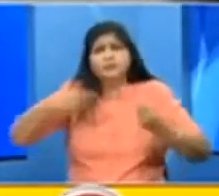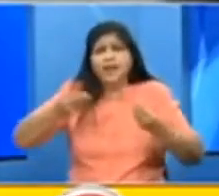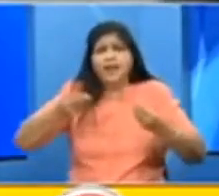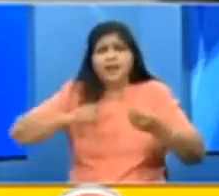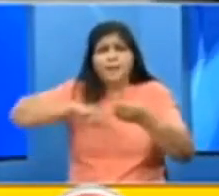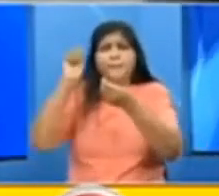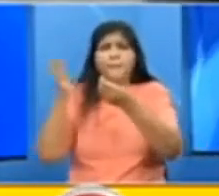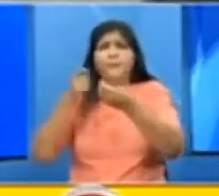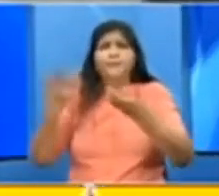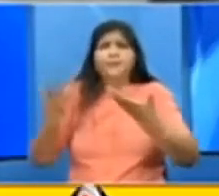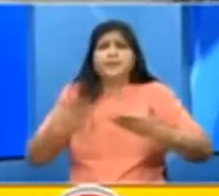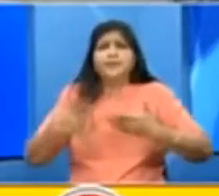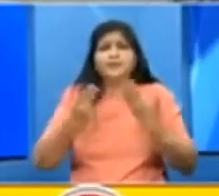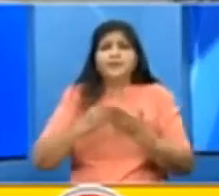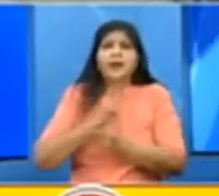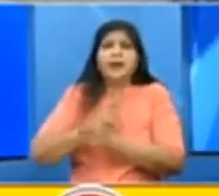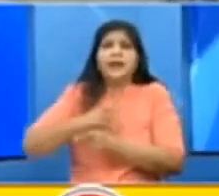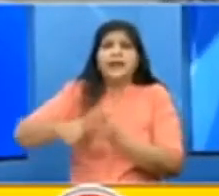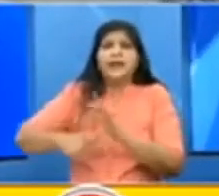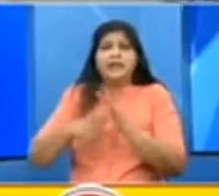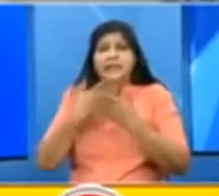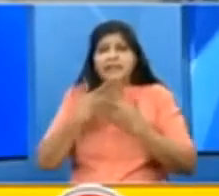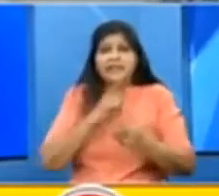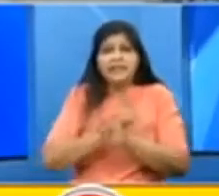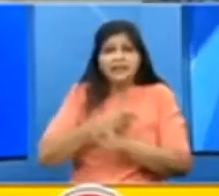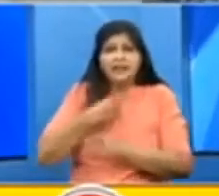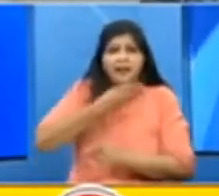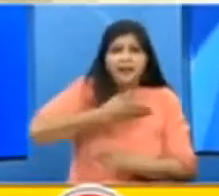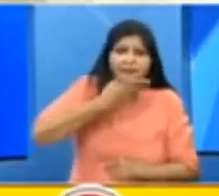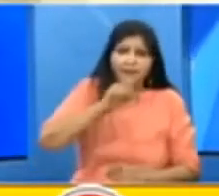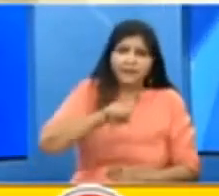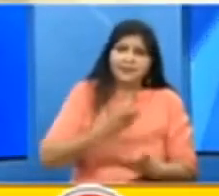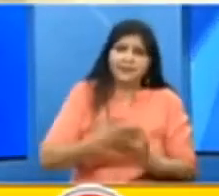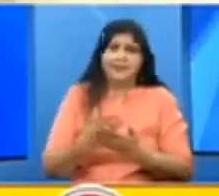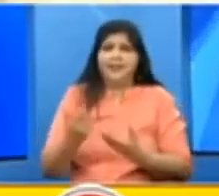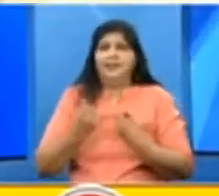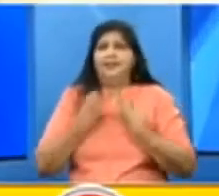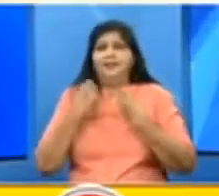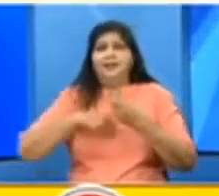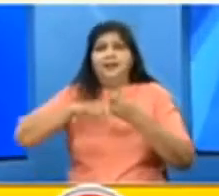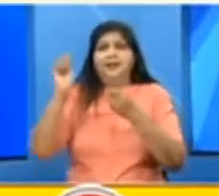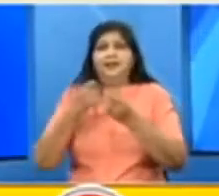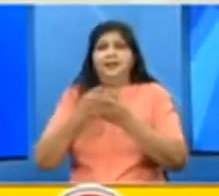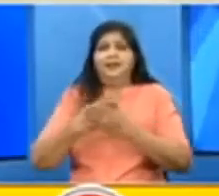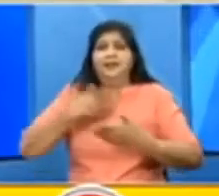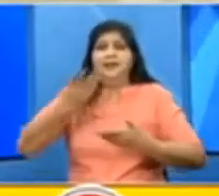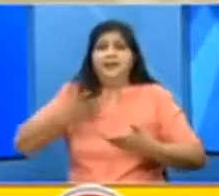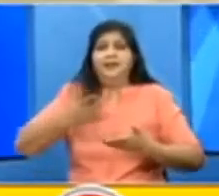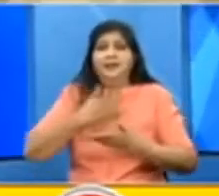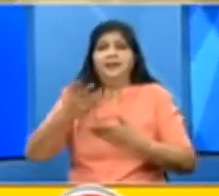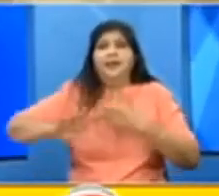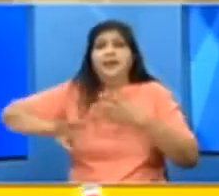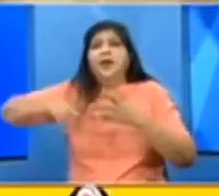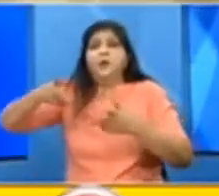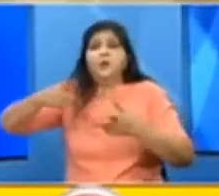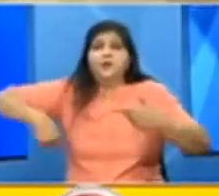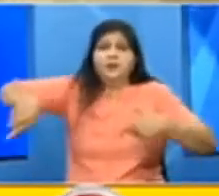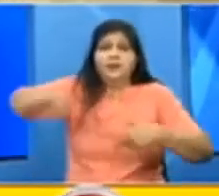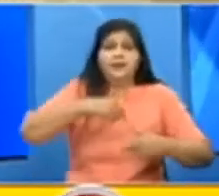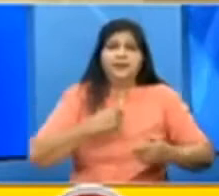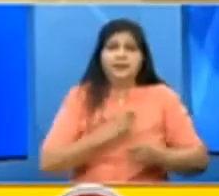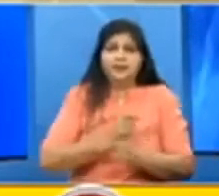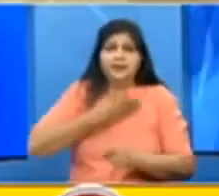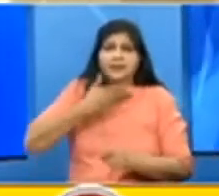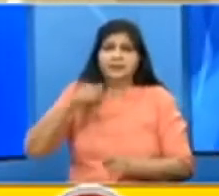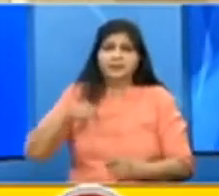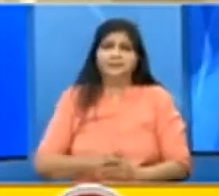गेट सम ट्रेनिंग Mm-hmm. फ्रॉम आवर टीचर्स, Ah, so thus and we get opportunity to participate outside wow. from the